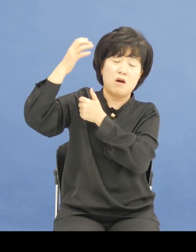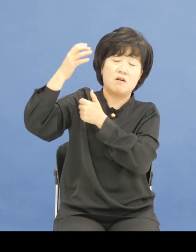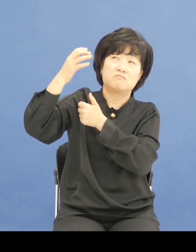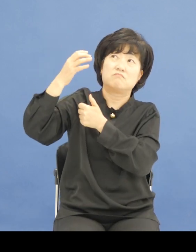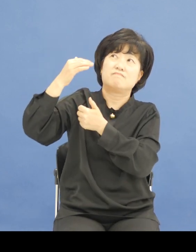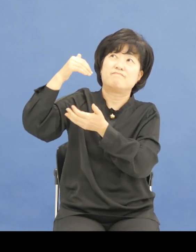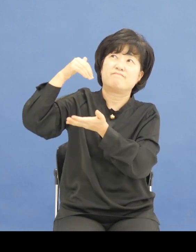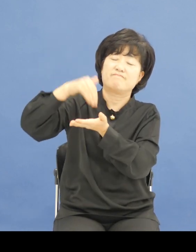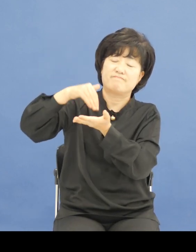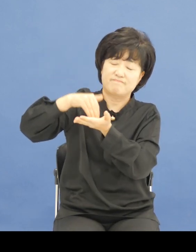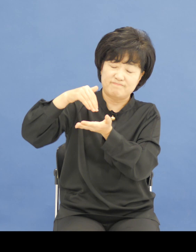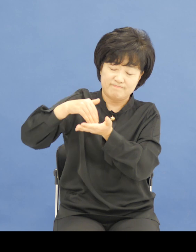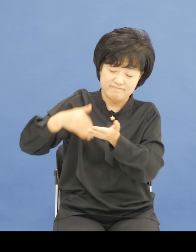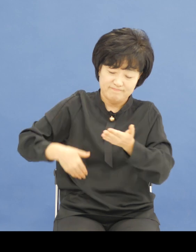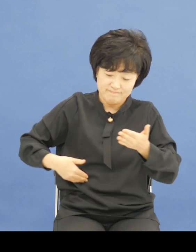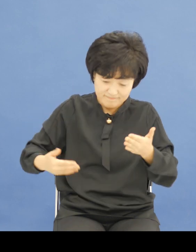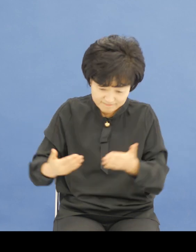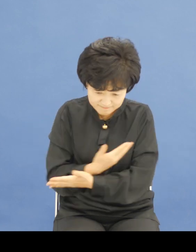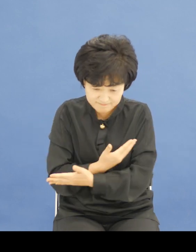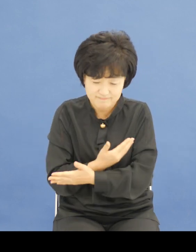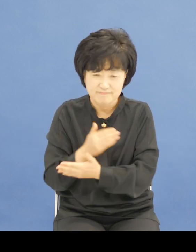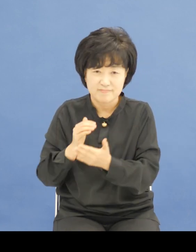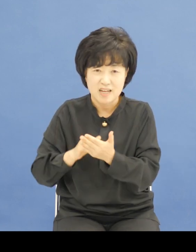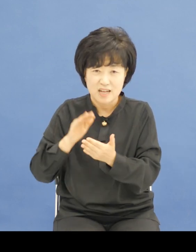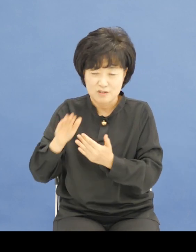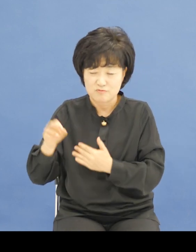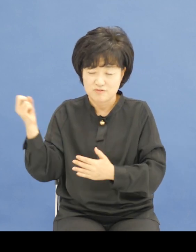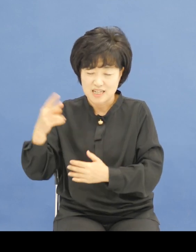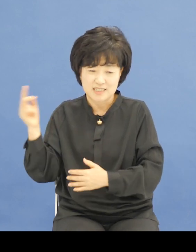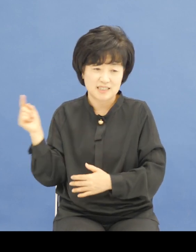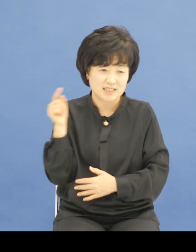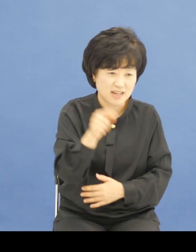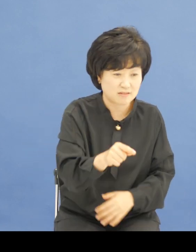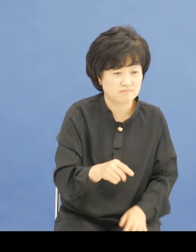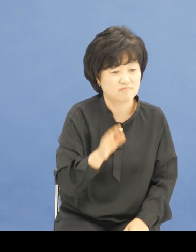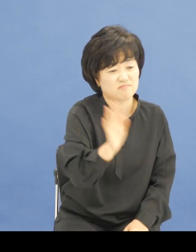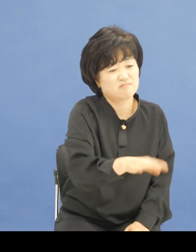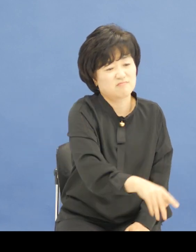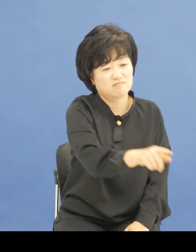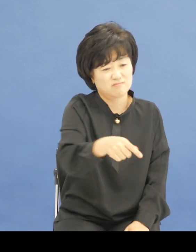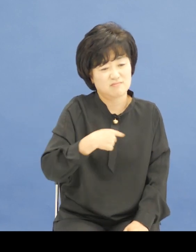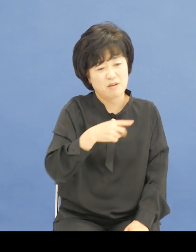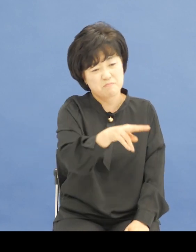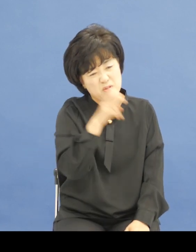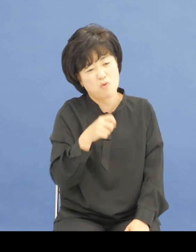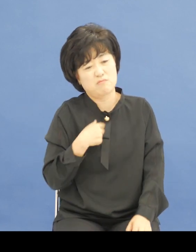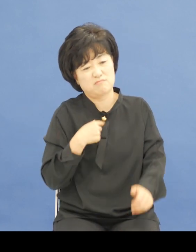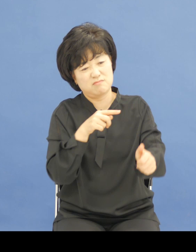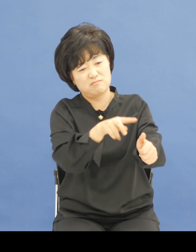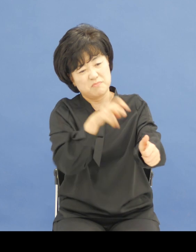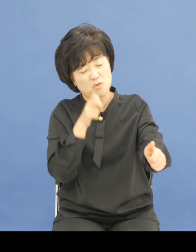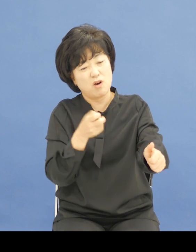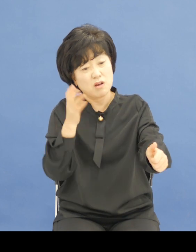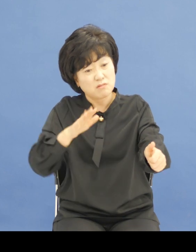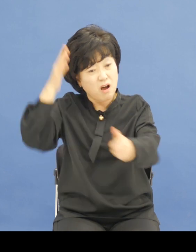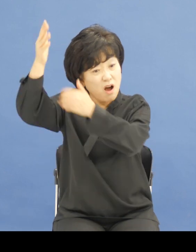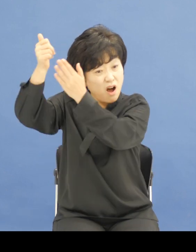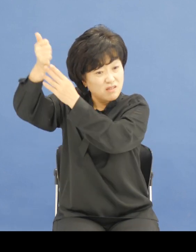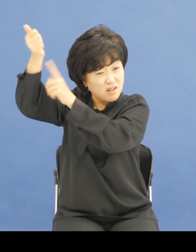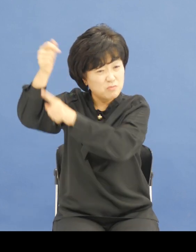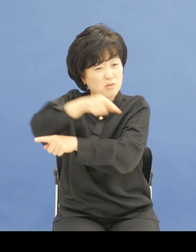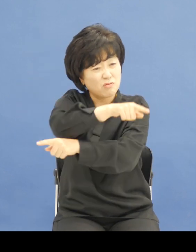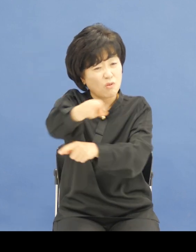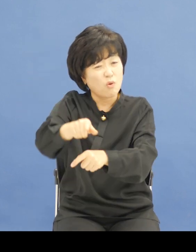했죠. 그래서 다시 거기 가서 나는 당신들 정말 미운데 네. 하나님은 당신들을 용서한다.